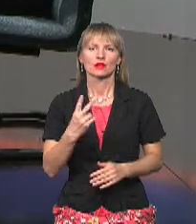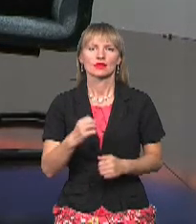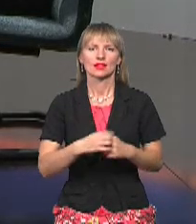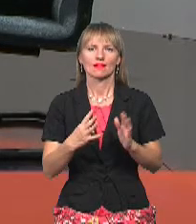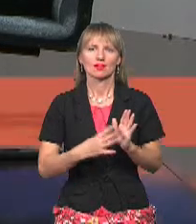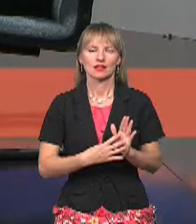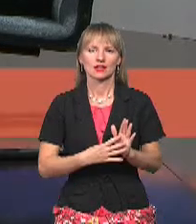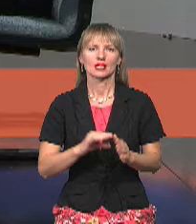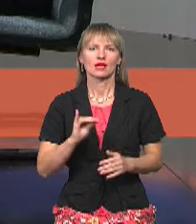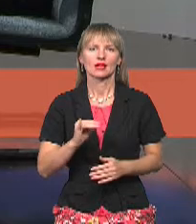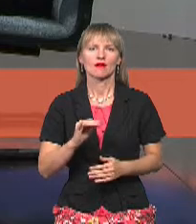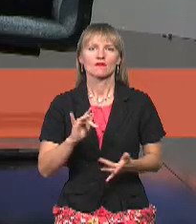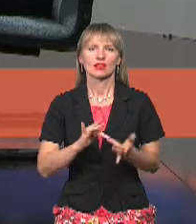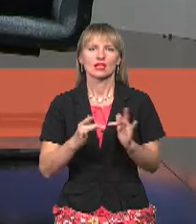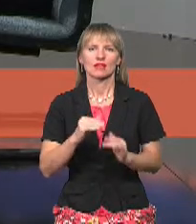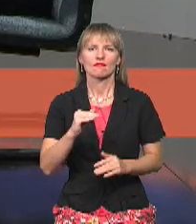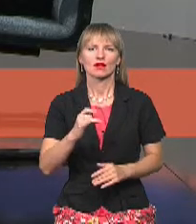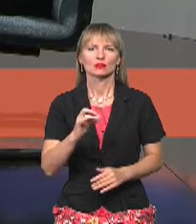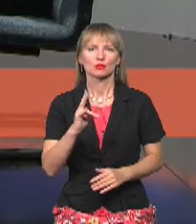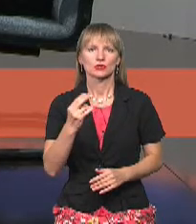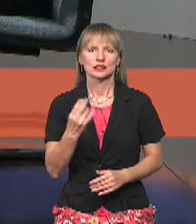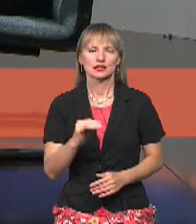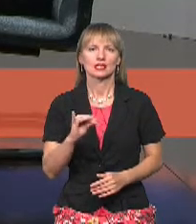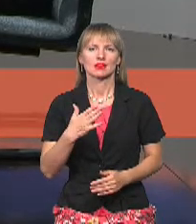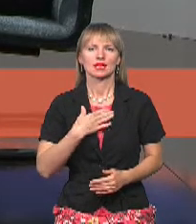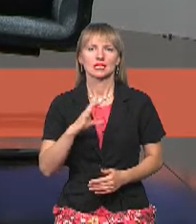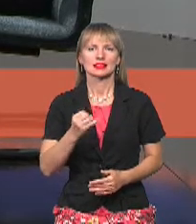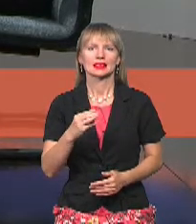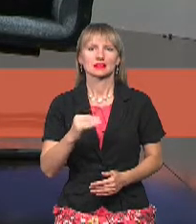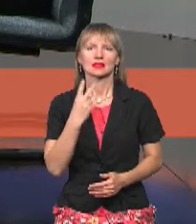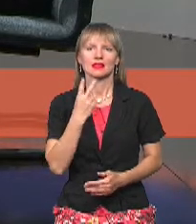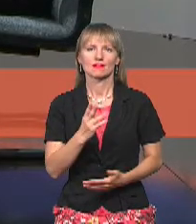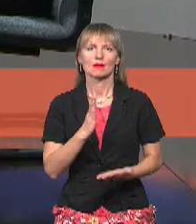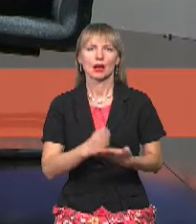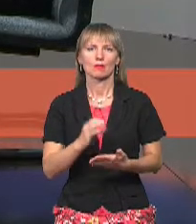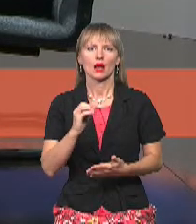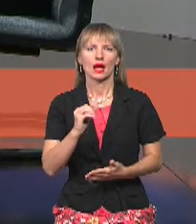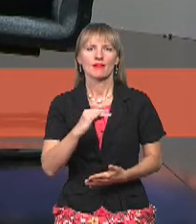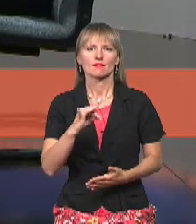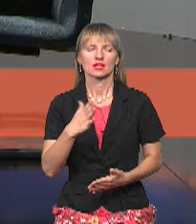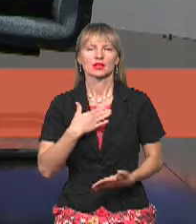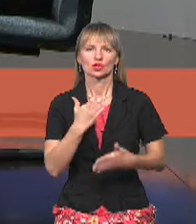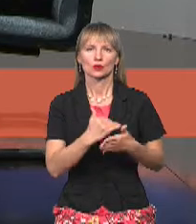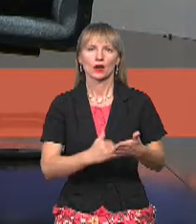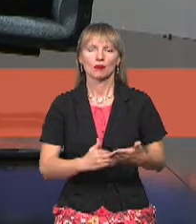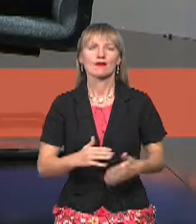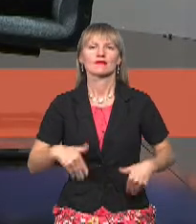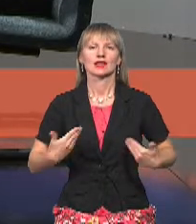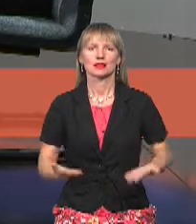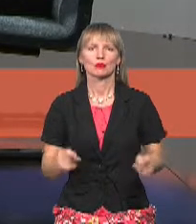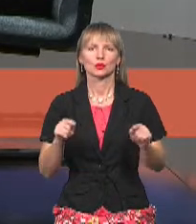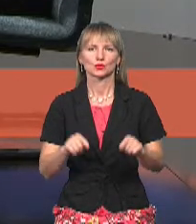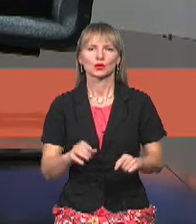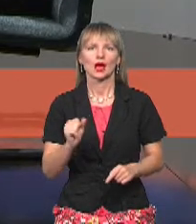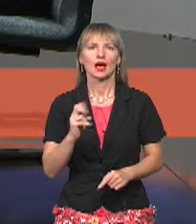239-02-19, у коментарях в Фейсбуці, а також на нашому сайті. Дивитися прямий ефір нашої програми. Вітаємо у нашій